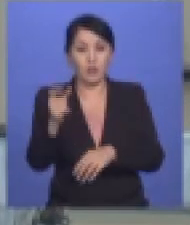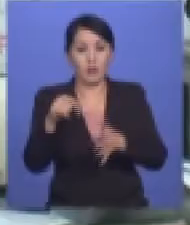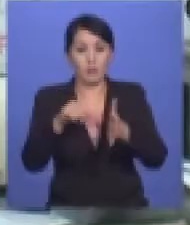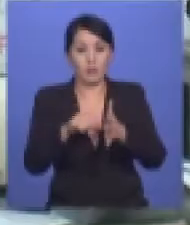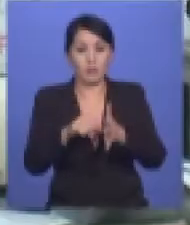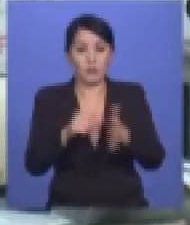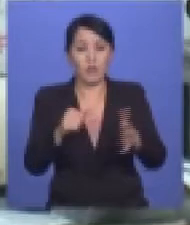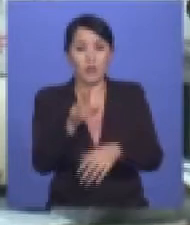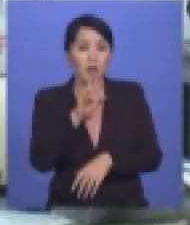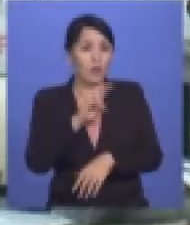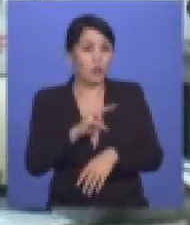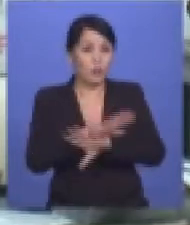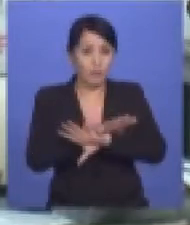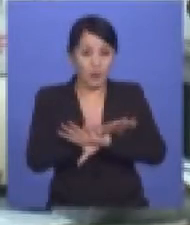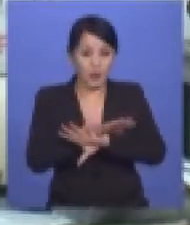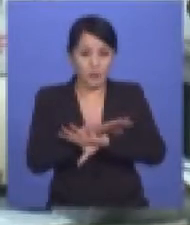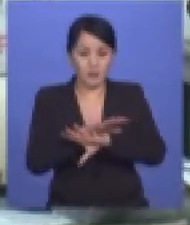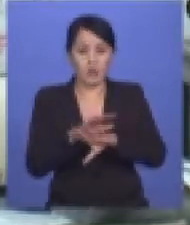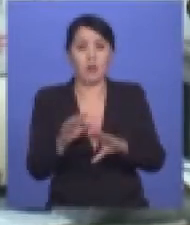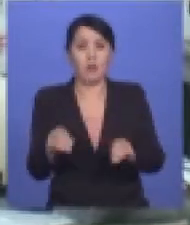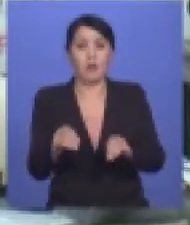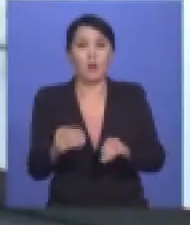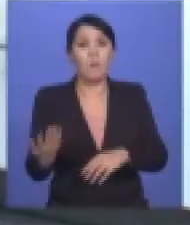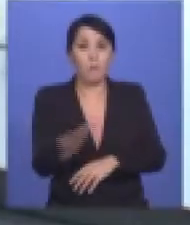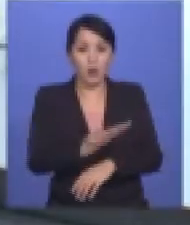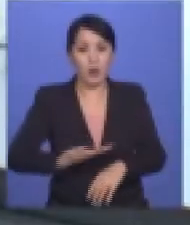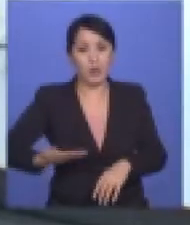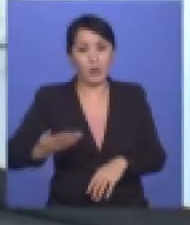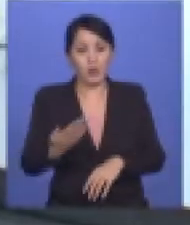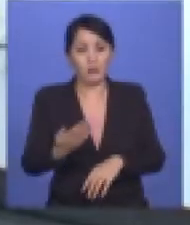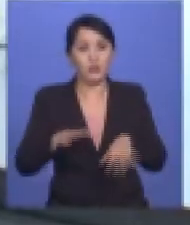алады. Жұмыссыз жүрген жандардың құлағына алтын сырға. Бүгіндері